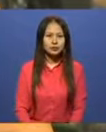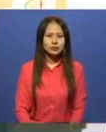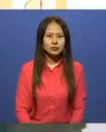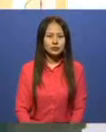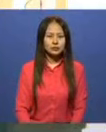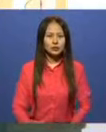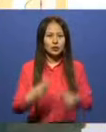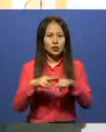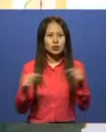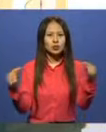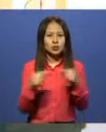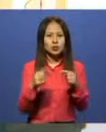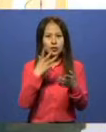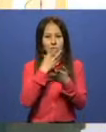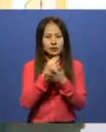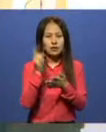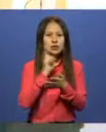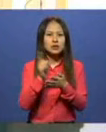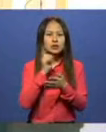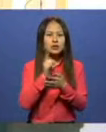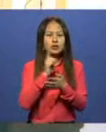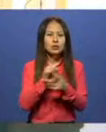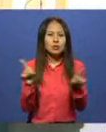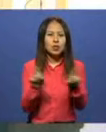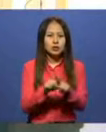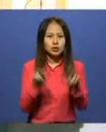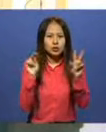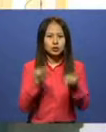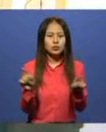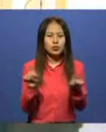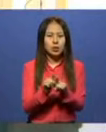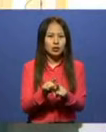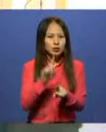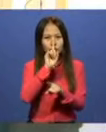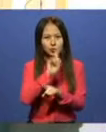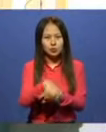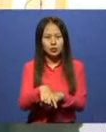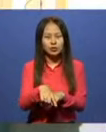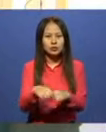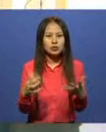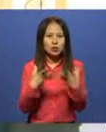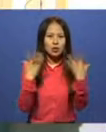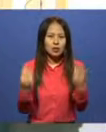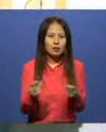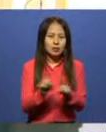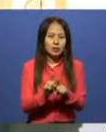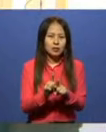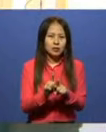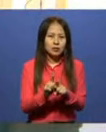Біреудің қайғысы ол өзімсінің қайғы деп санайтын болды. Сөздің шыны керек, біз бұлай өтеді деп ойлаған жоқпыз. Радио марафон 15 сағат жүрді.